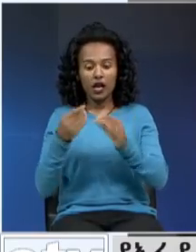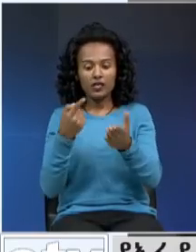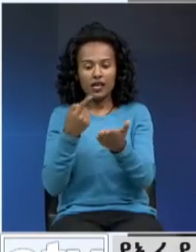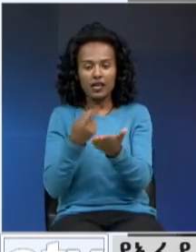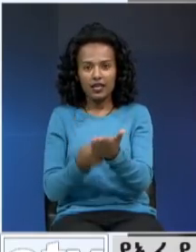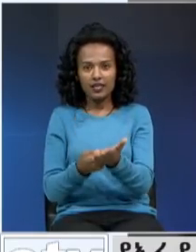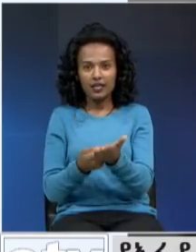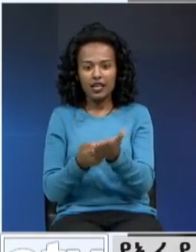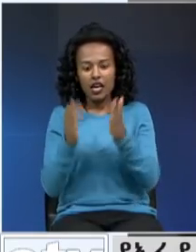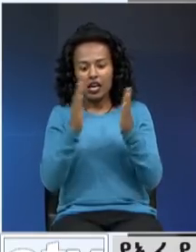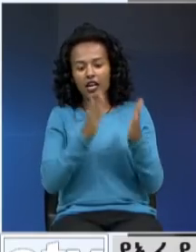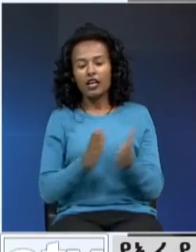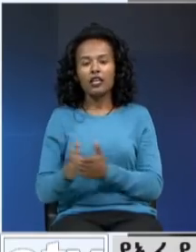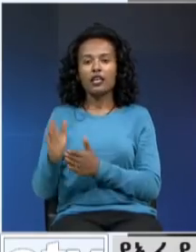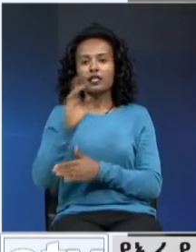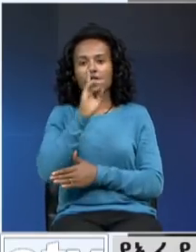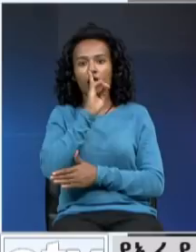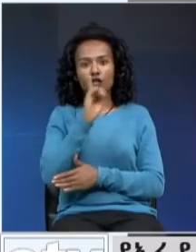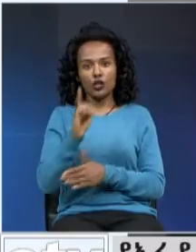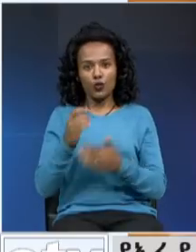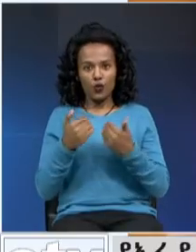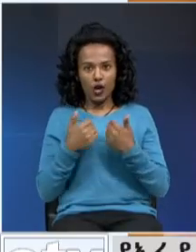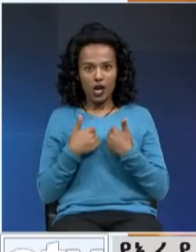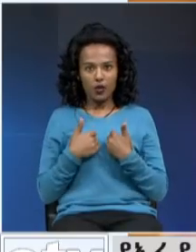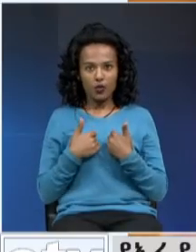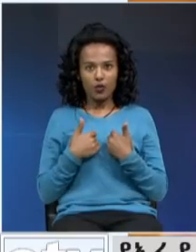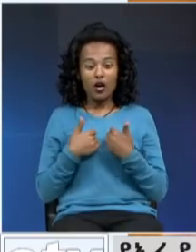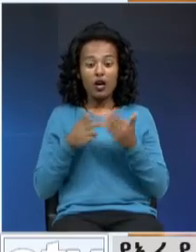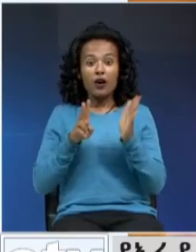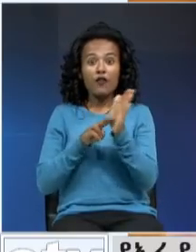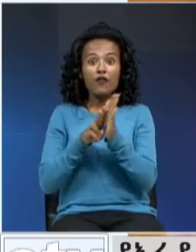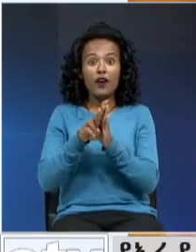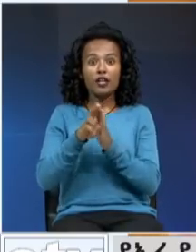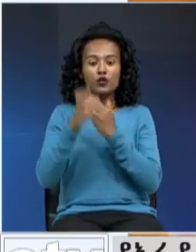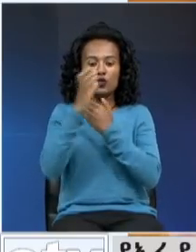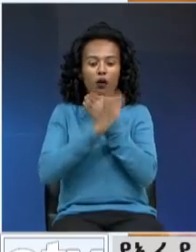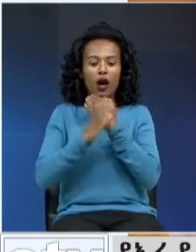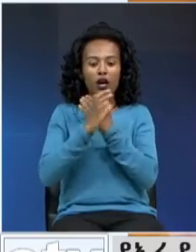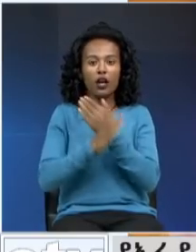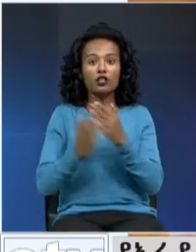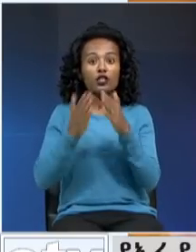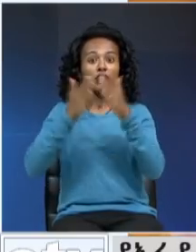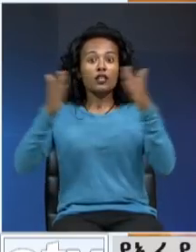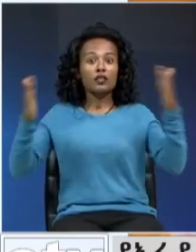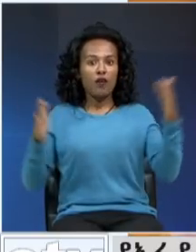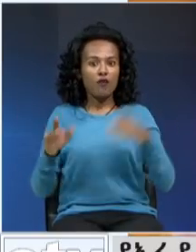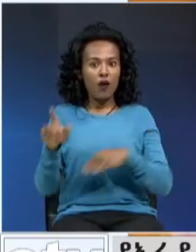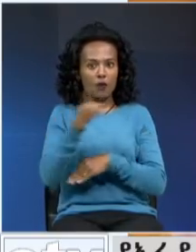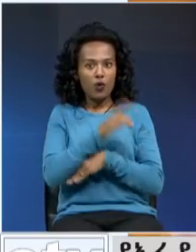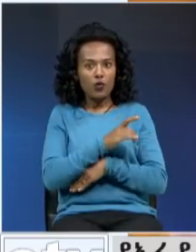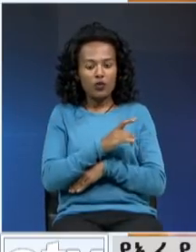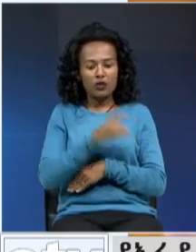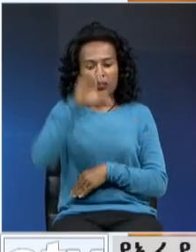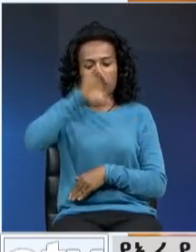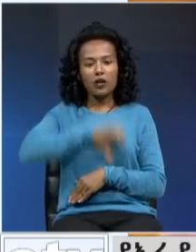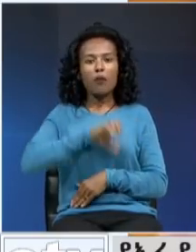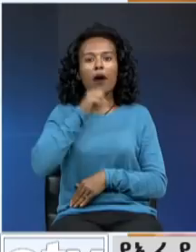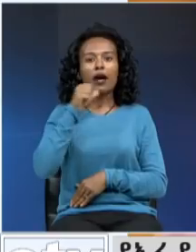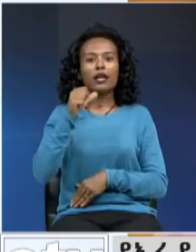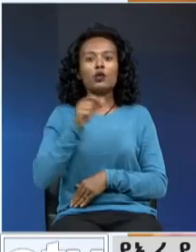ለዚህ እያዘጋጀን ነው ያለው። ቫይረሱ በሀገራችን እየተስፋፋ መሆኑን የማንክደው ሀቅ